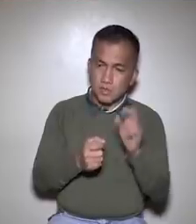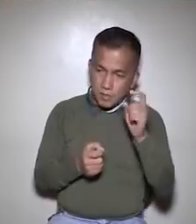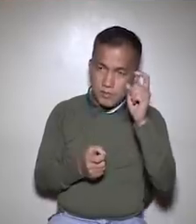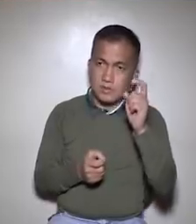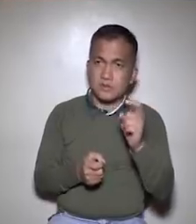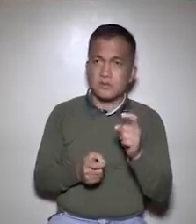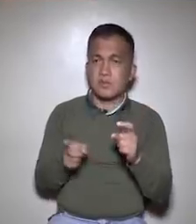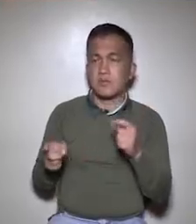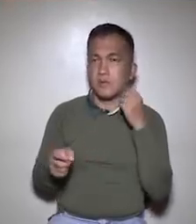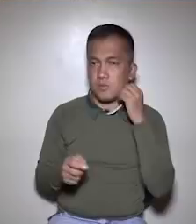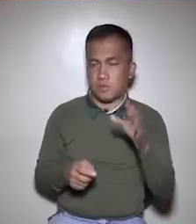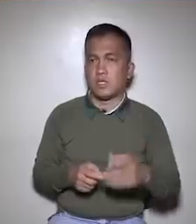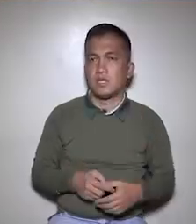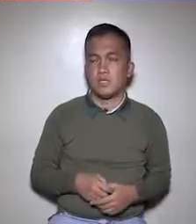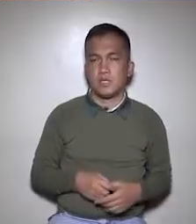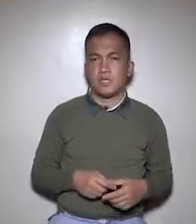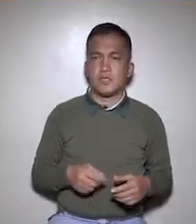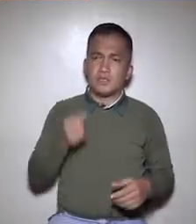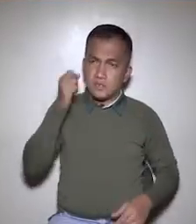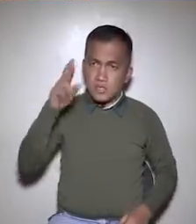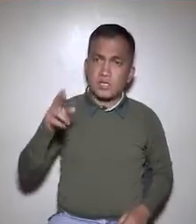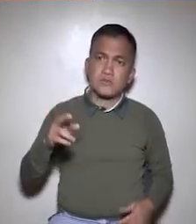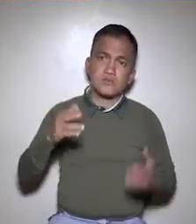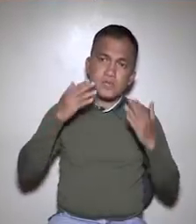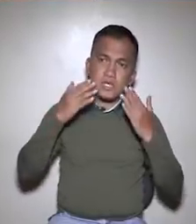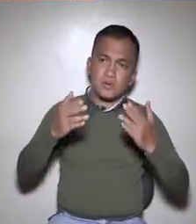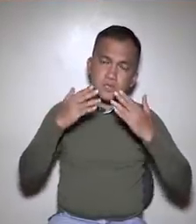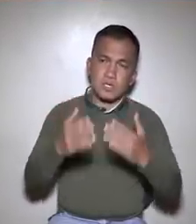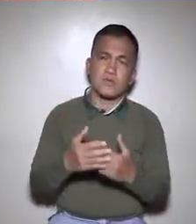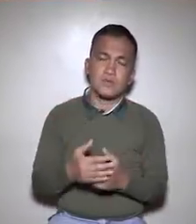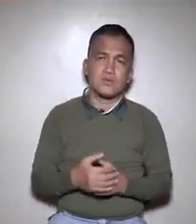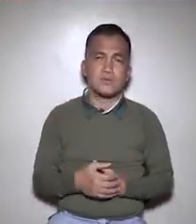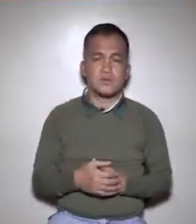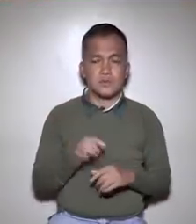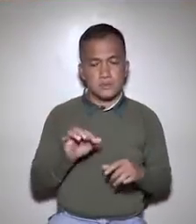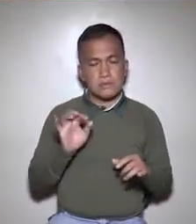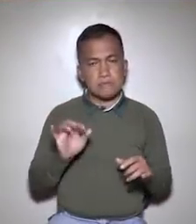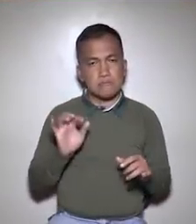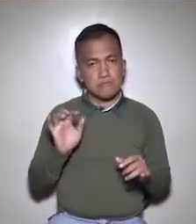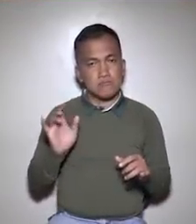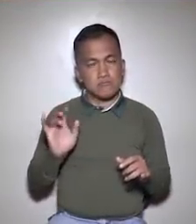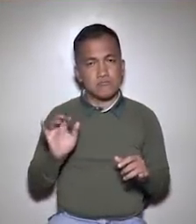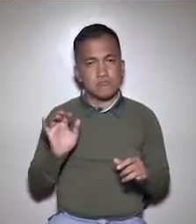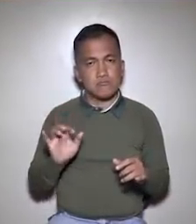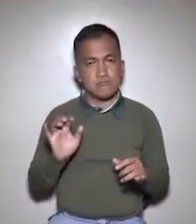niyo. Napabilis po lalo ang kanyang pag-uwi. Sir, maraming maraming salamat po.